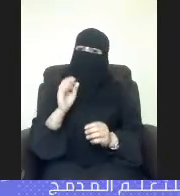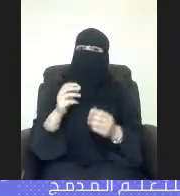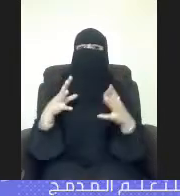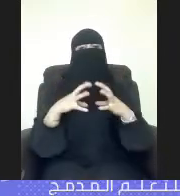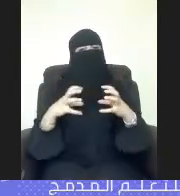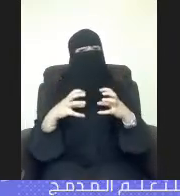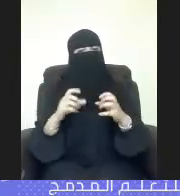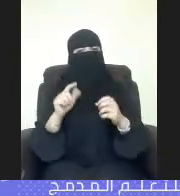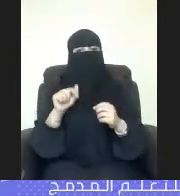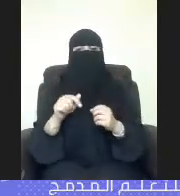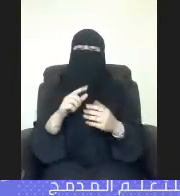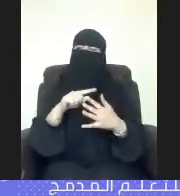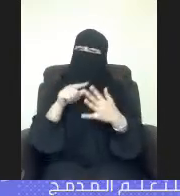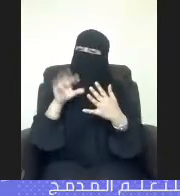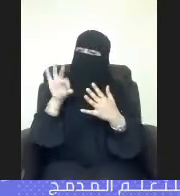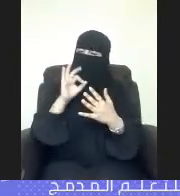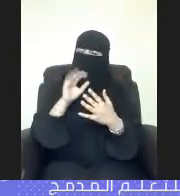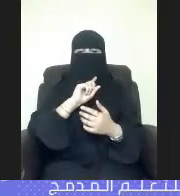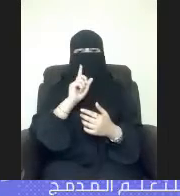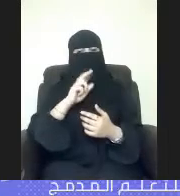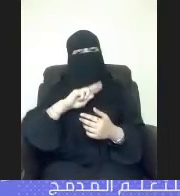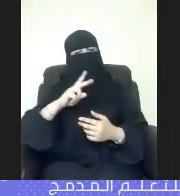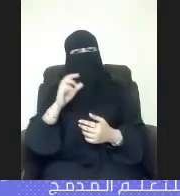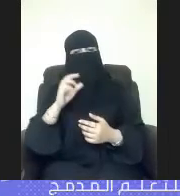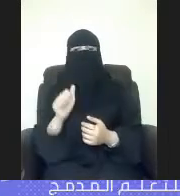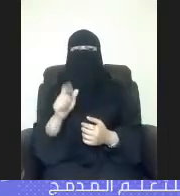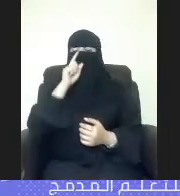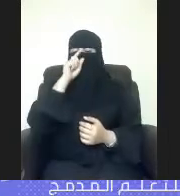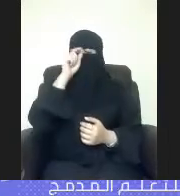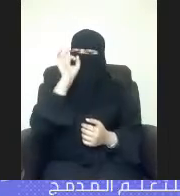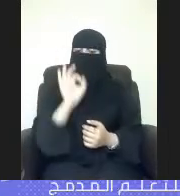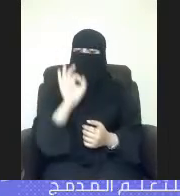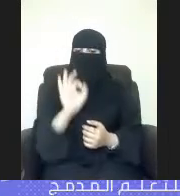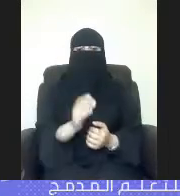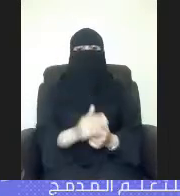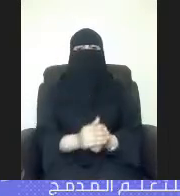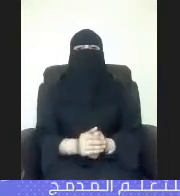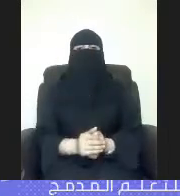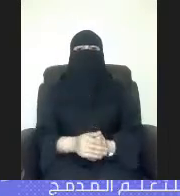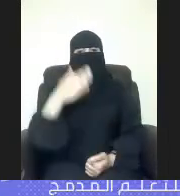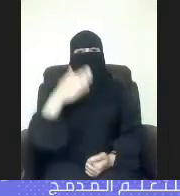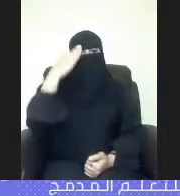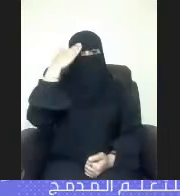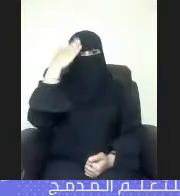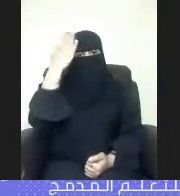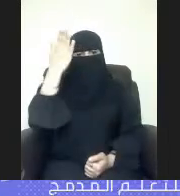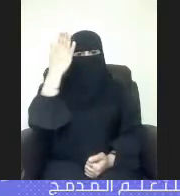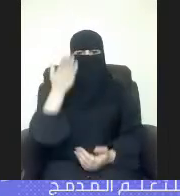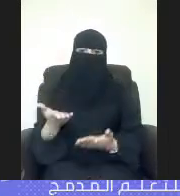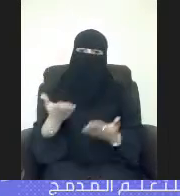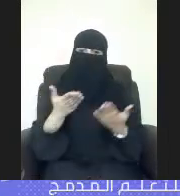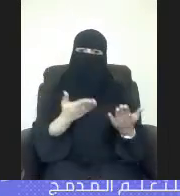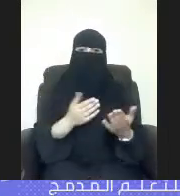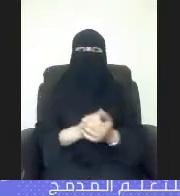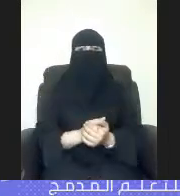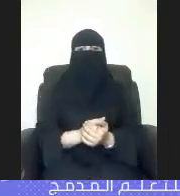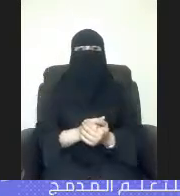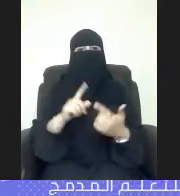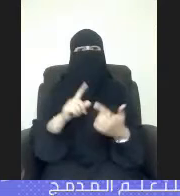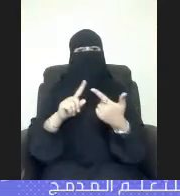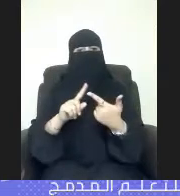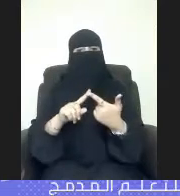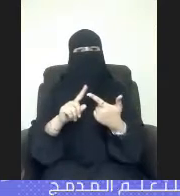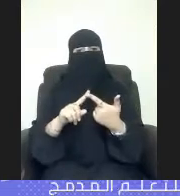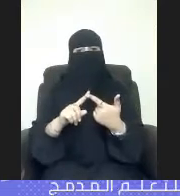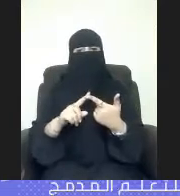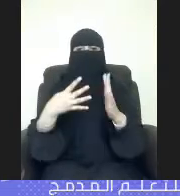سابقا. شكرا لسعادة نائب رئيس الجامعة للشؤون التعليمية والأكاديمية الأستاذ الدكتور